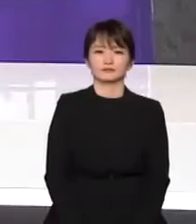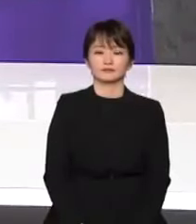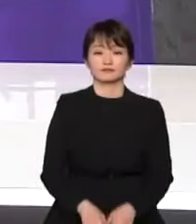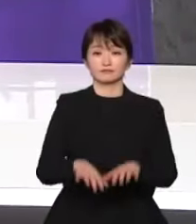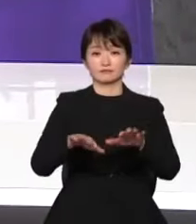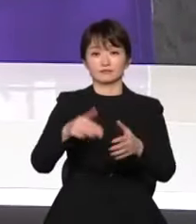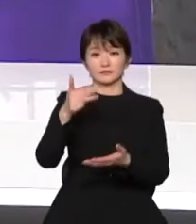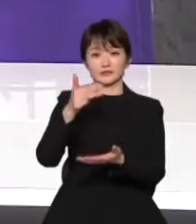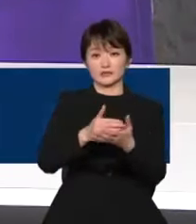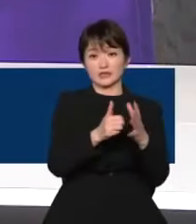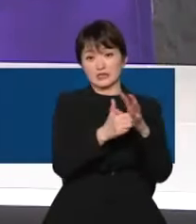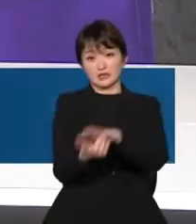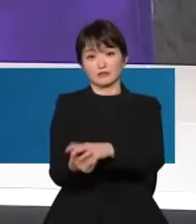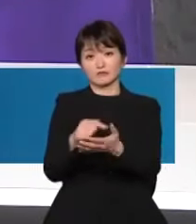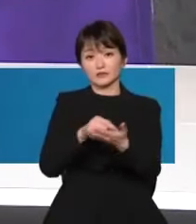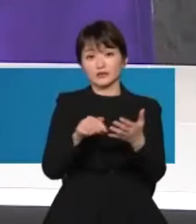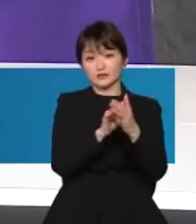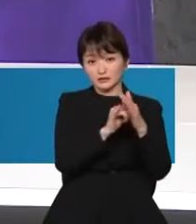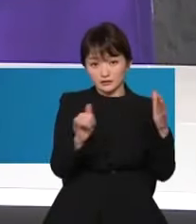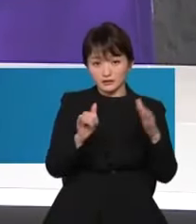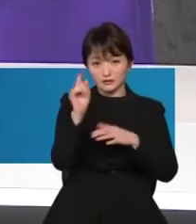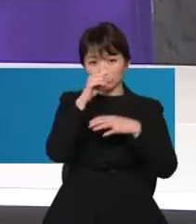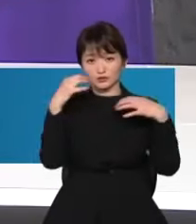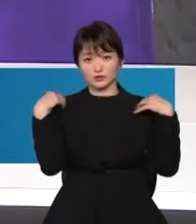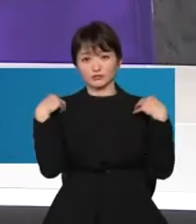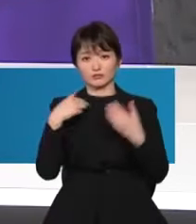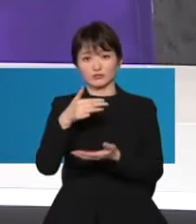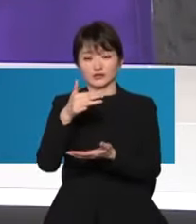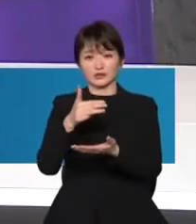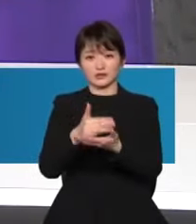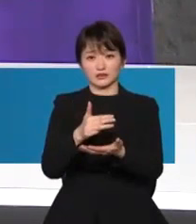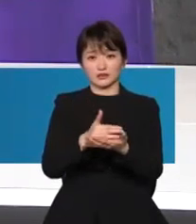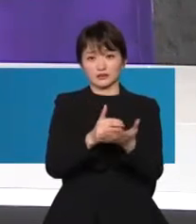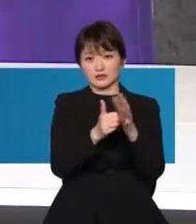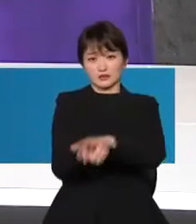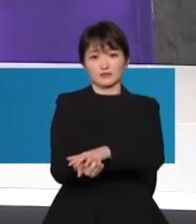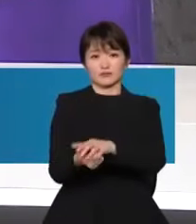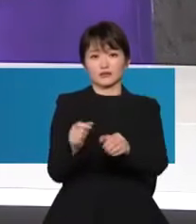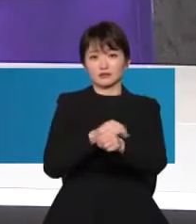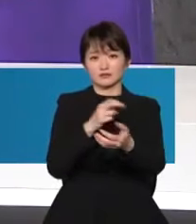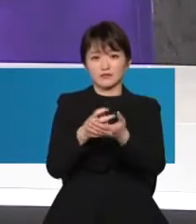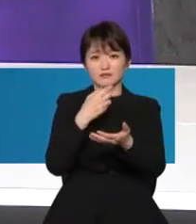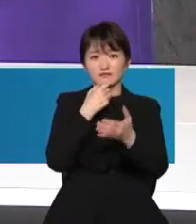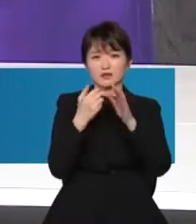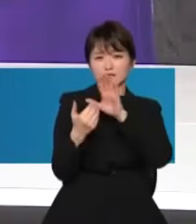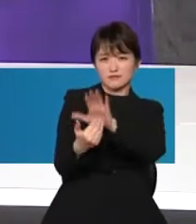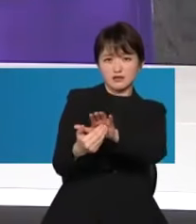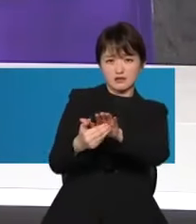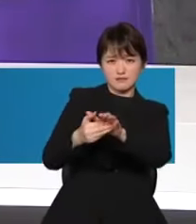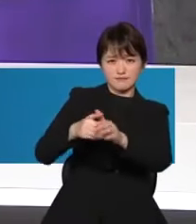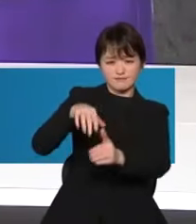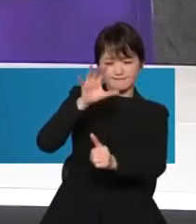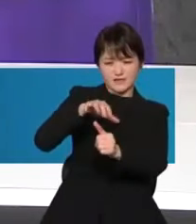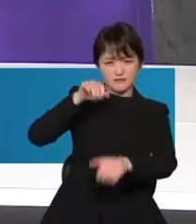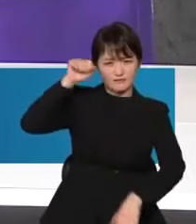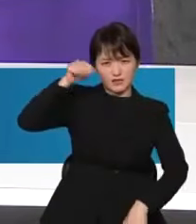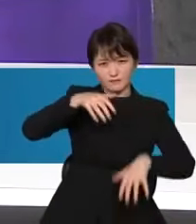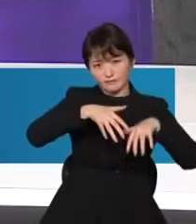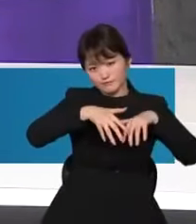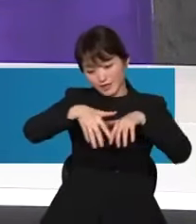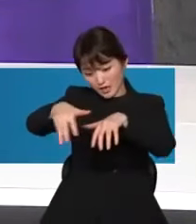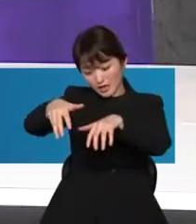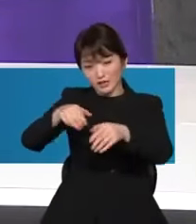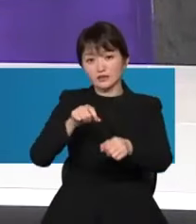오늘 이태원 참사 유족들이 정부의 이태원 참사 특별법 거부권 행사를 규탄하는 행진 집회를 열었습니다